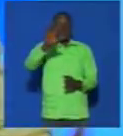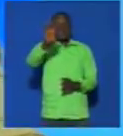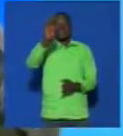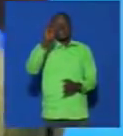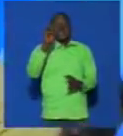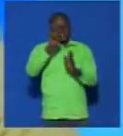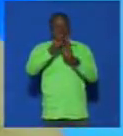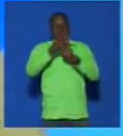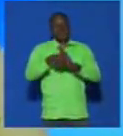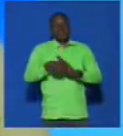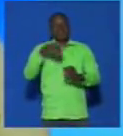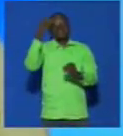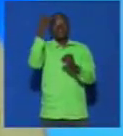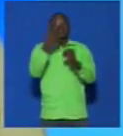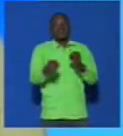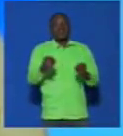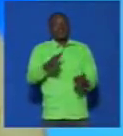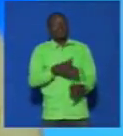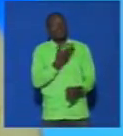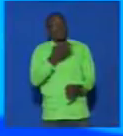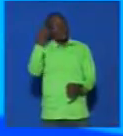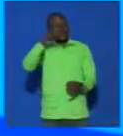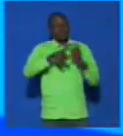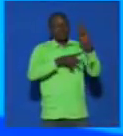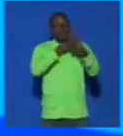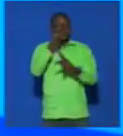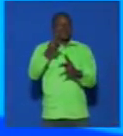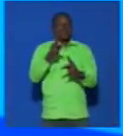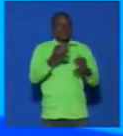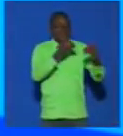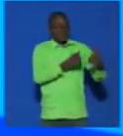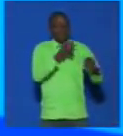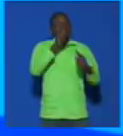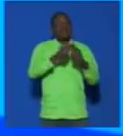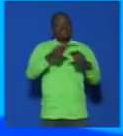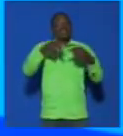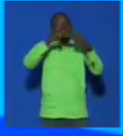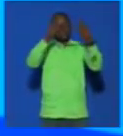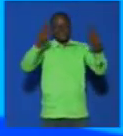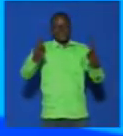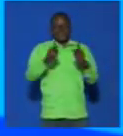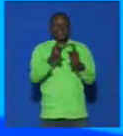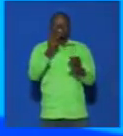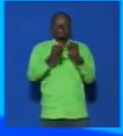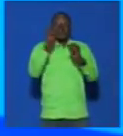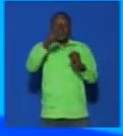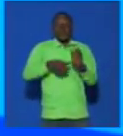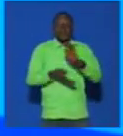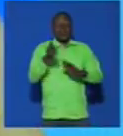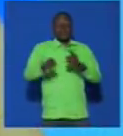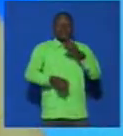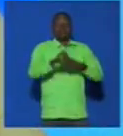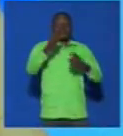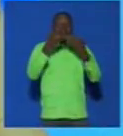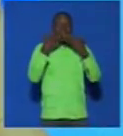espère qu'on s'est terminée avec l'agent de bookeen avec alors on s'arrête devant notre petite école à défaut d'être au stade du 4-août merci lassina